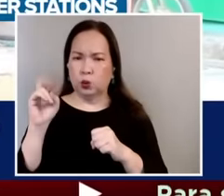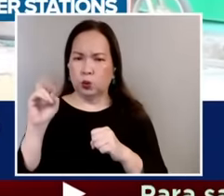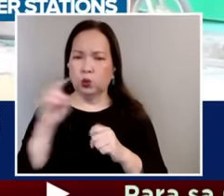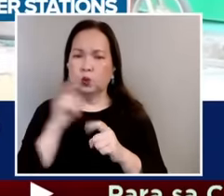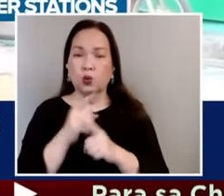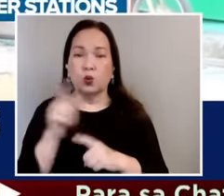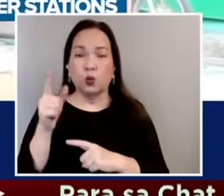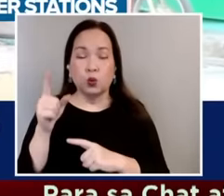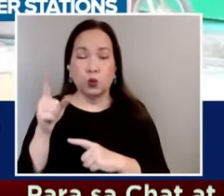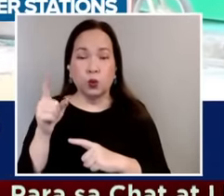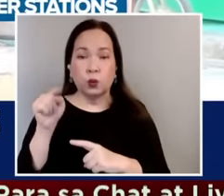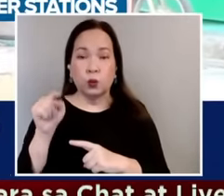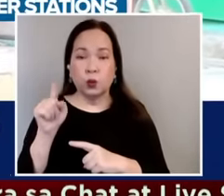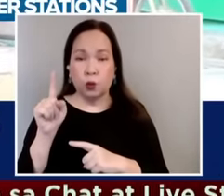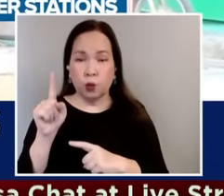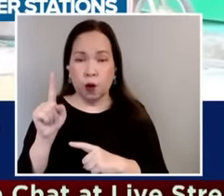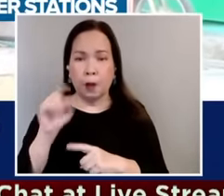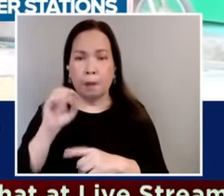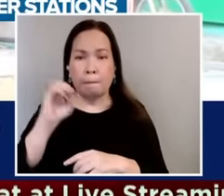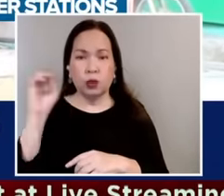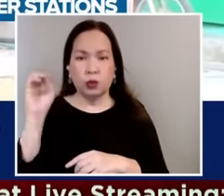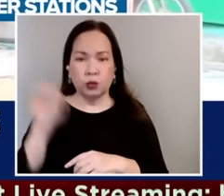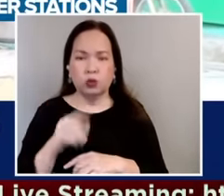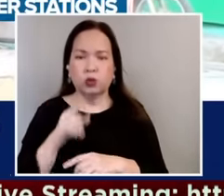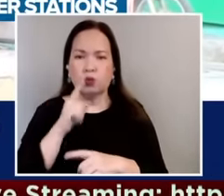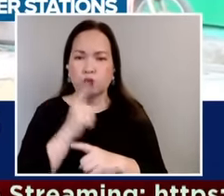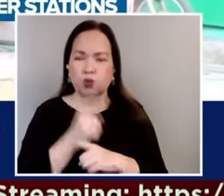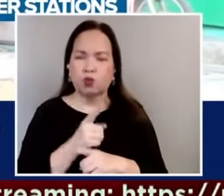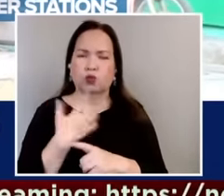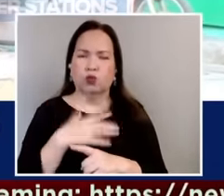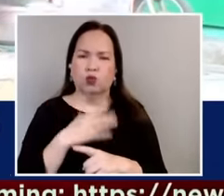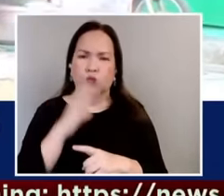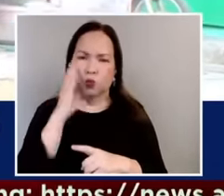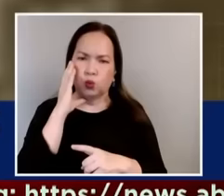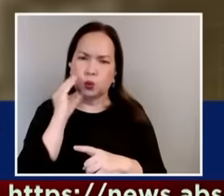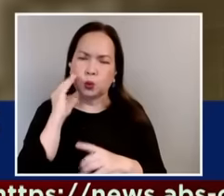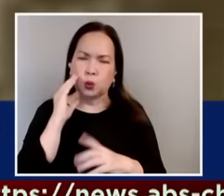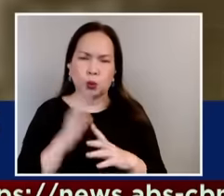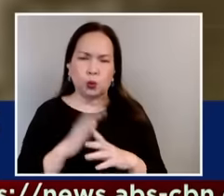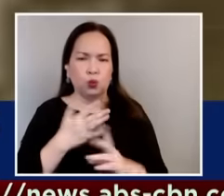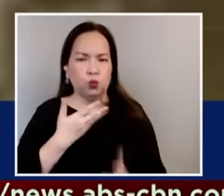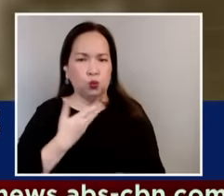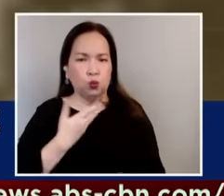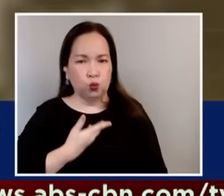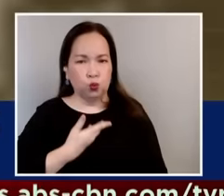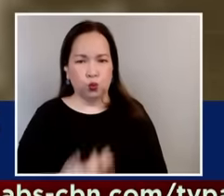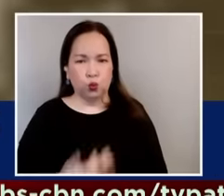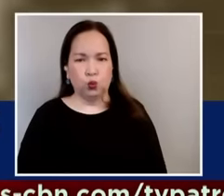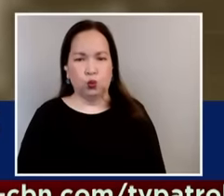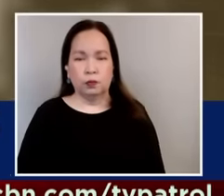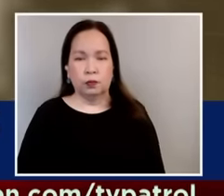o 2 sa bawat 5 Filipino households ang nakararanas ng gutom. Ngayong 2023, tinatayang